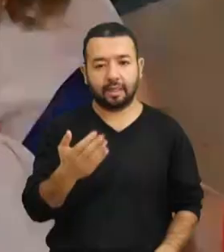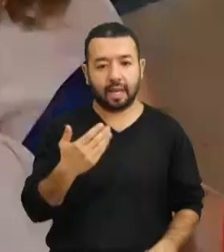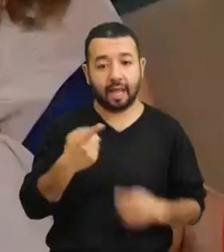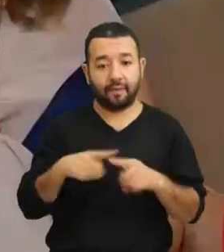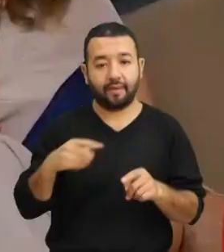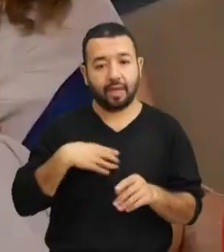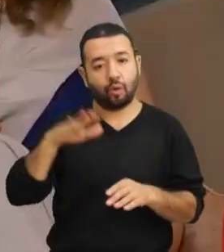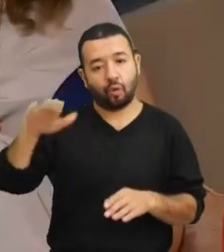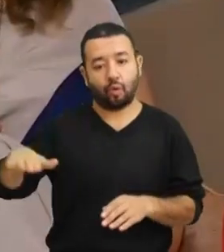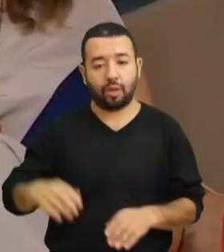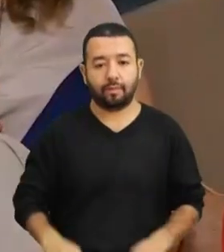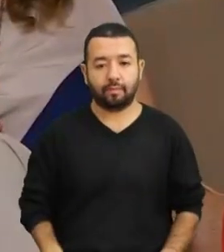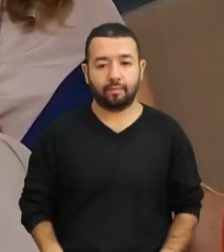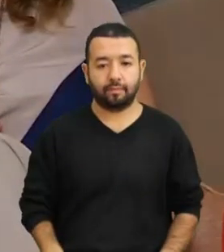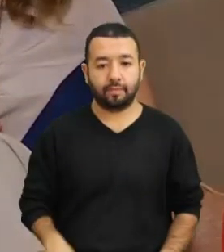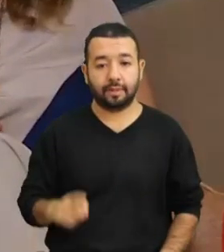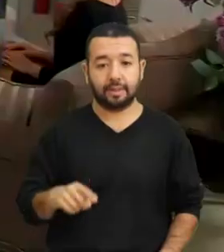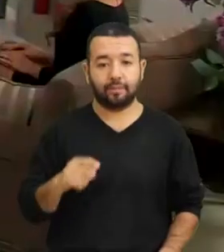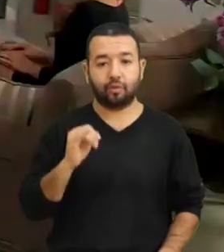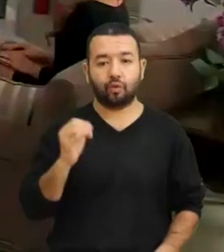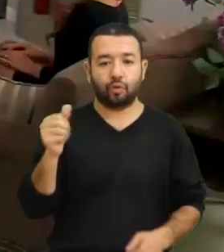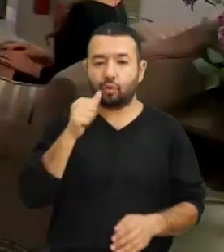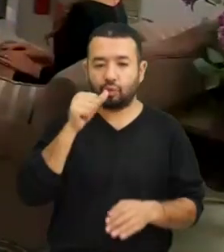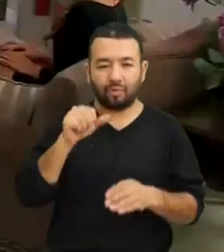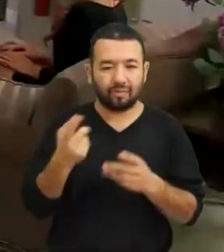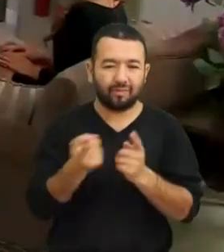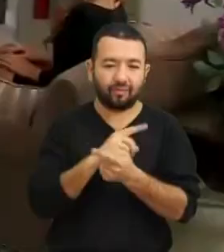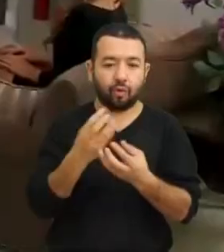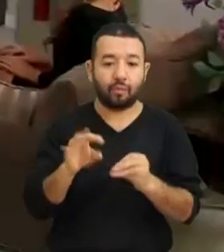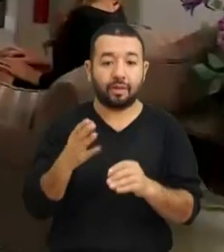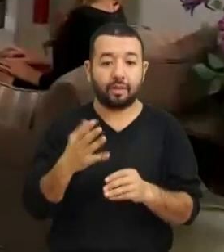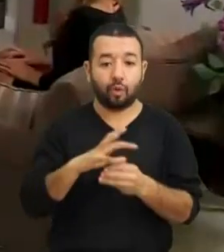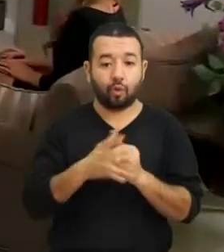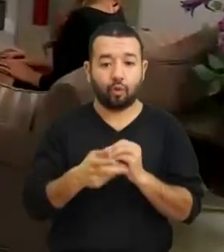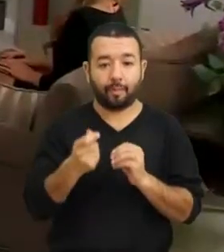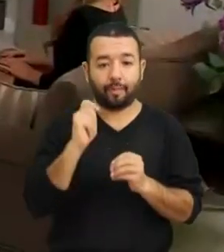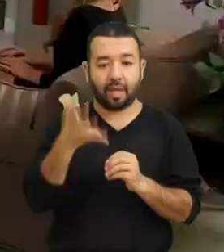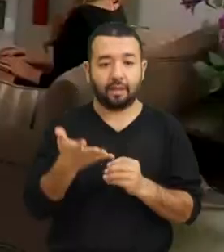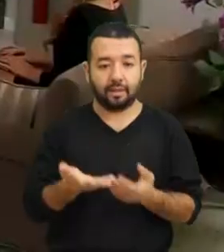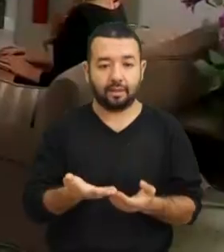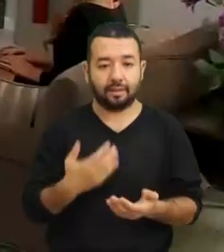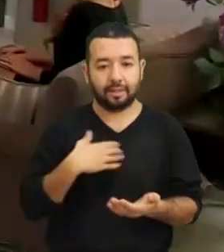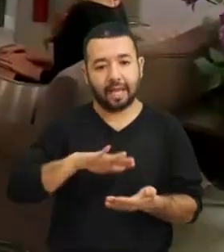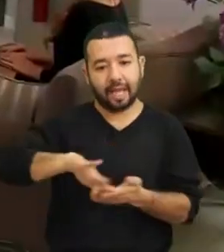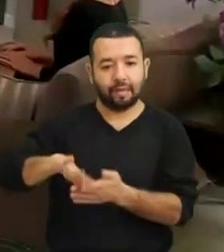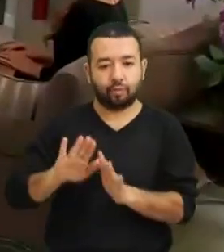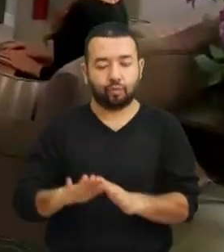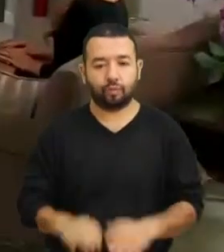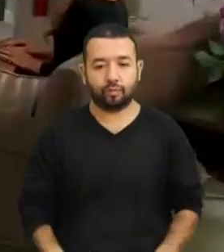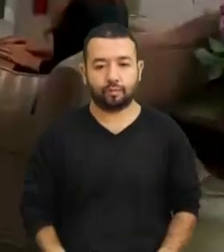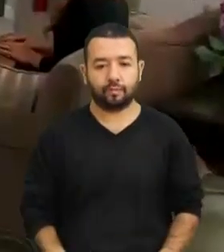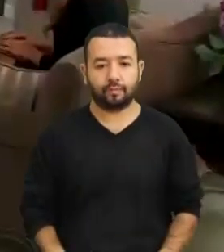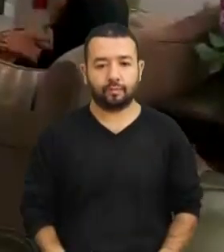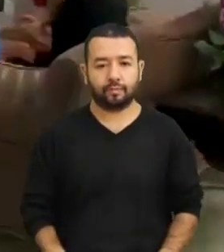ayrı bir yere koyalım da... ...şimdi başına da bir şey gelmesin çünkü... ...hani dünya para... ...şurada dursun, şöyle ayıralım.